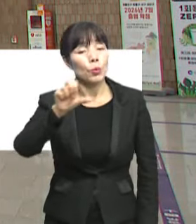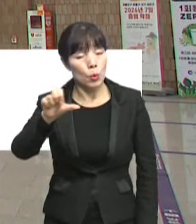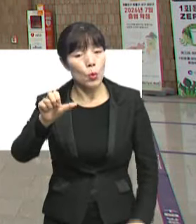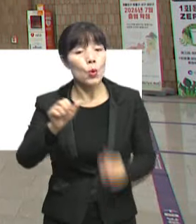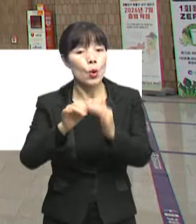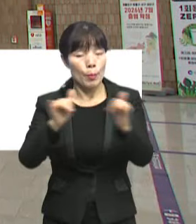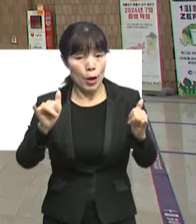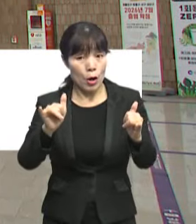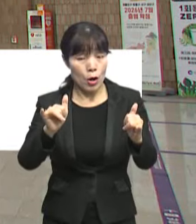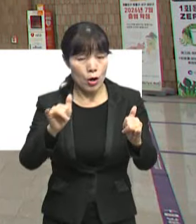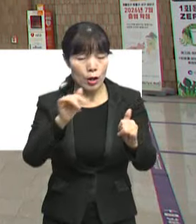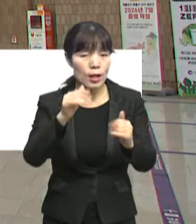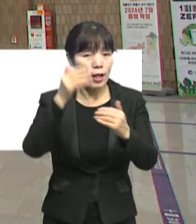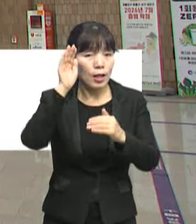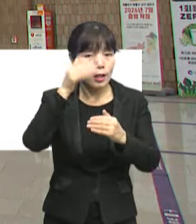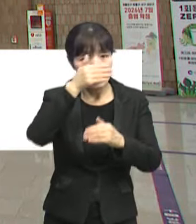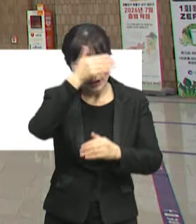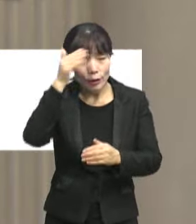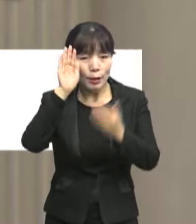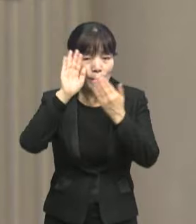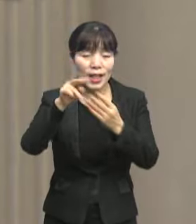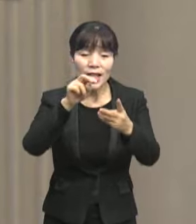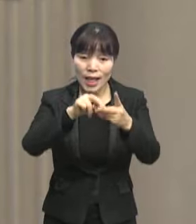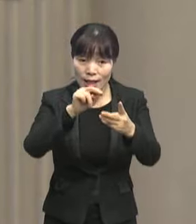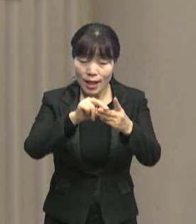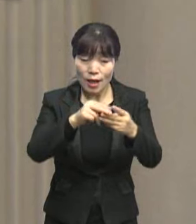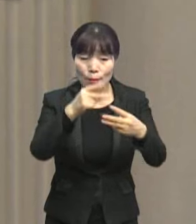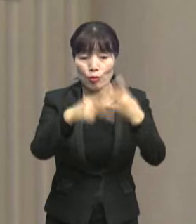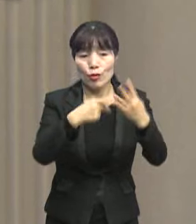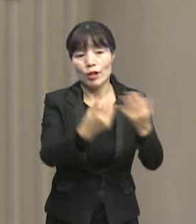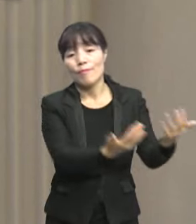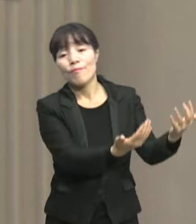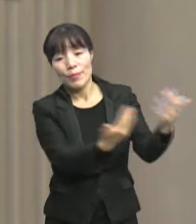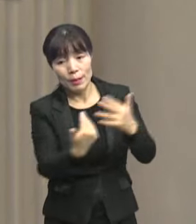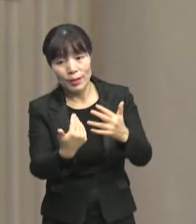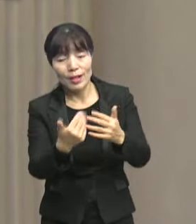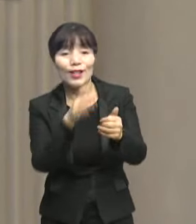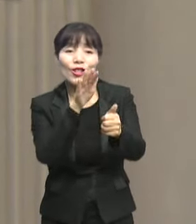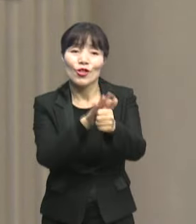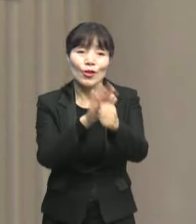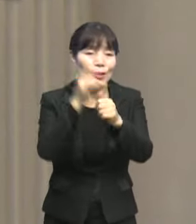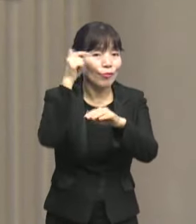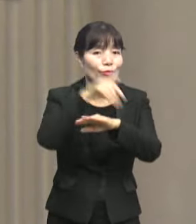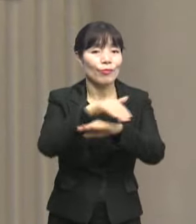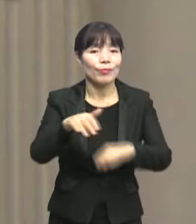희망자를 청년 미래 센터에 맞춤형 프로그램에 참여할 수 있도록 지원할 계획입니다